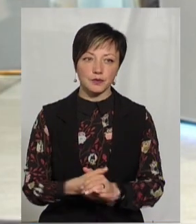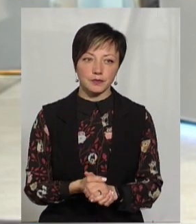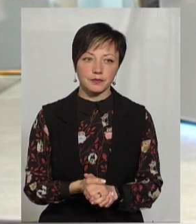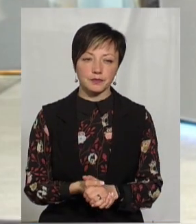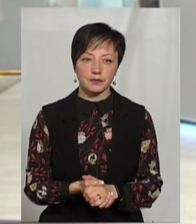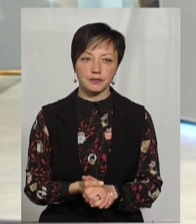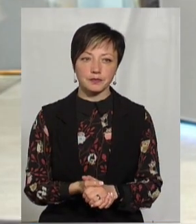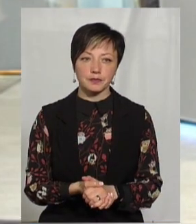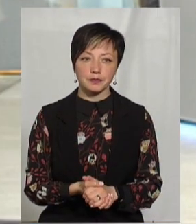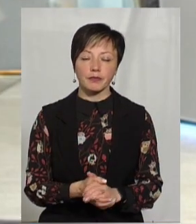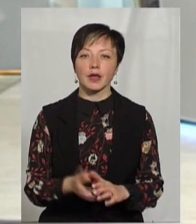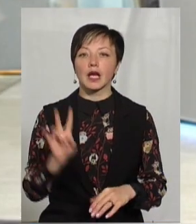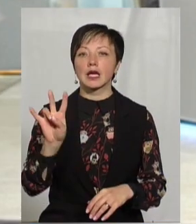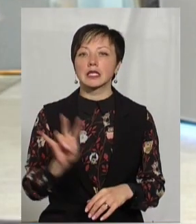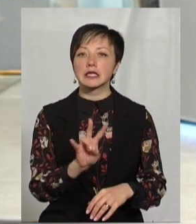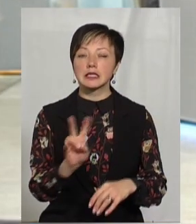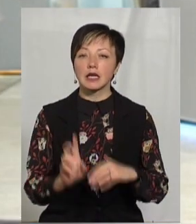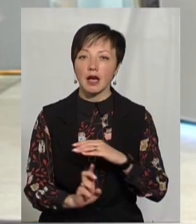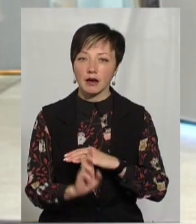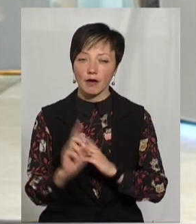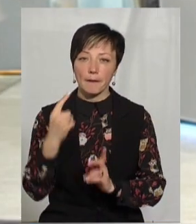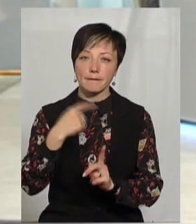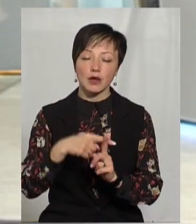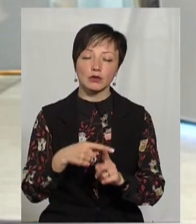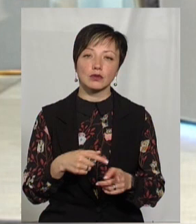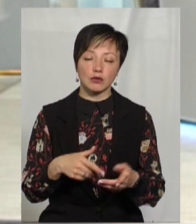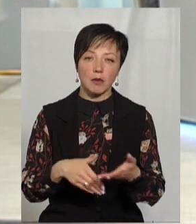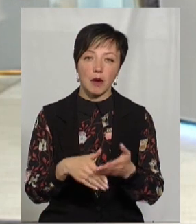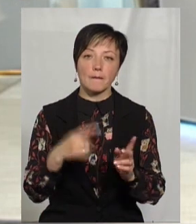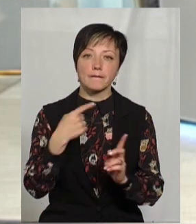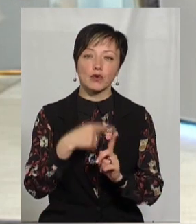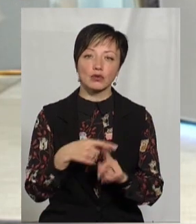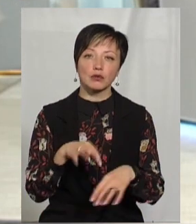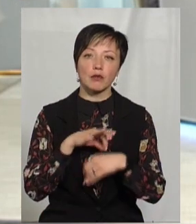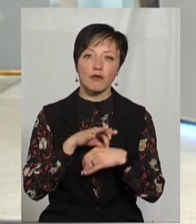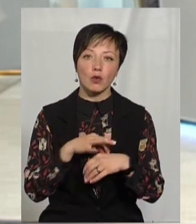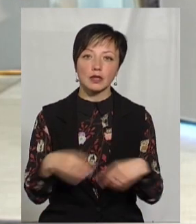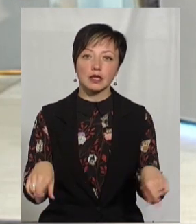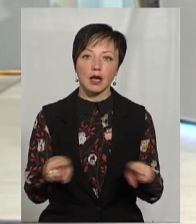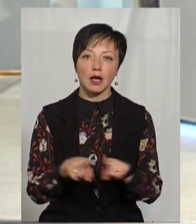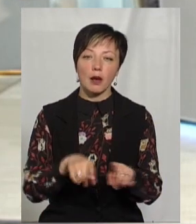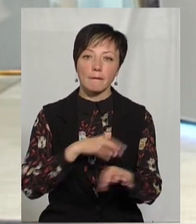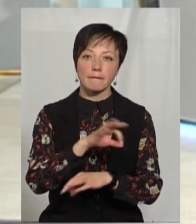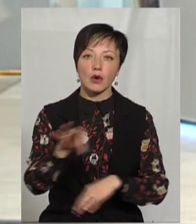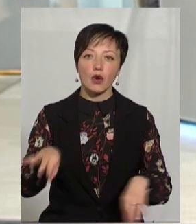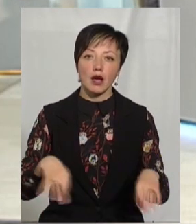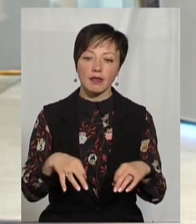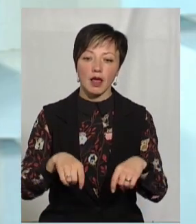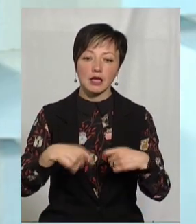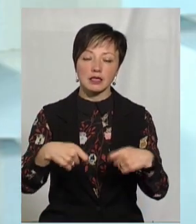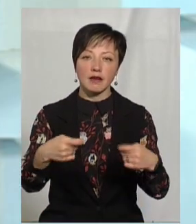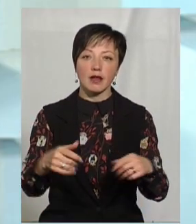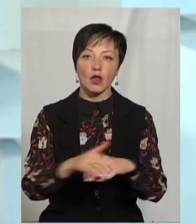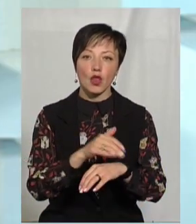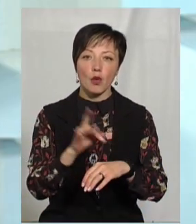люди. Церква допомагає. Плюс ми проводимо такий проєкт «Естафета добра» в